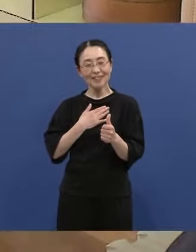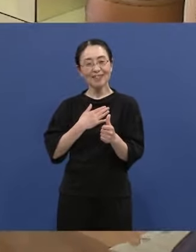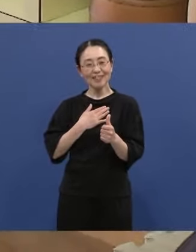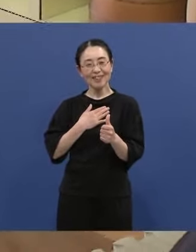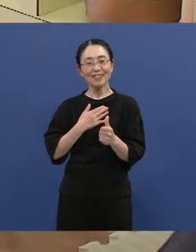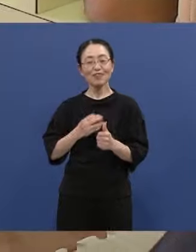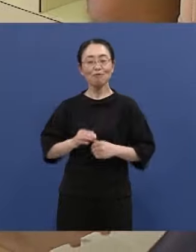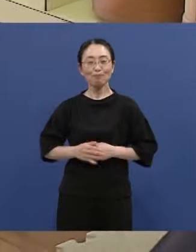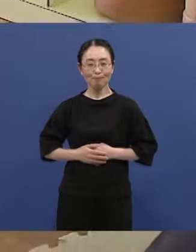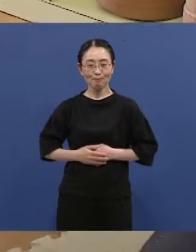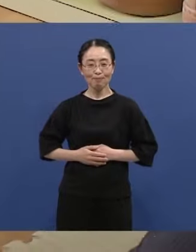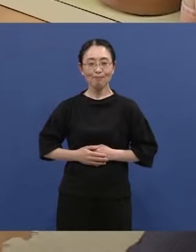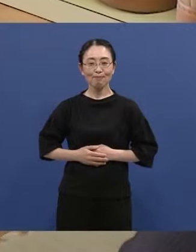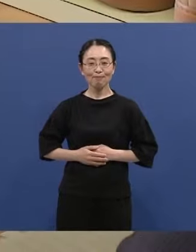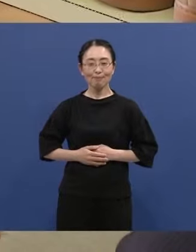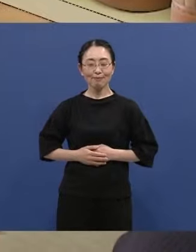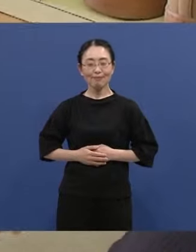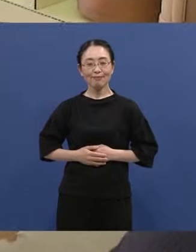、はい。